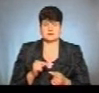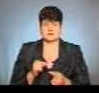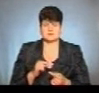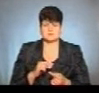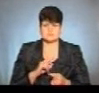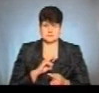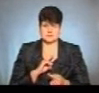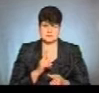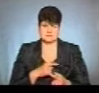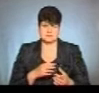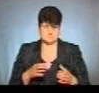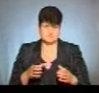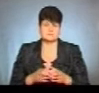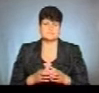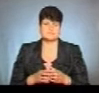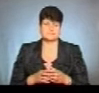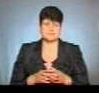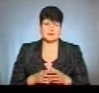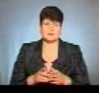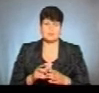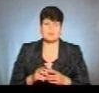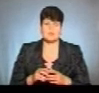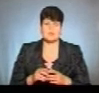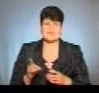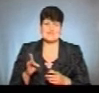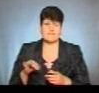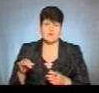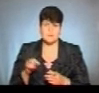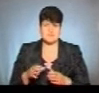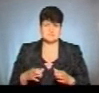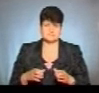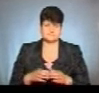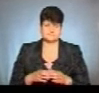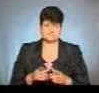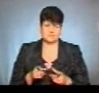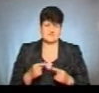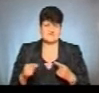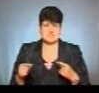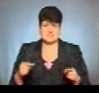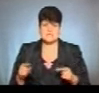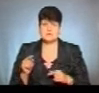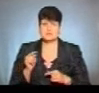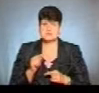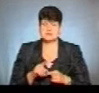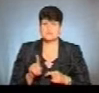зазвичай проєвропейські такі сильні демократії, вони відрізняються тим,